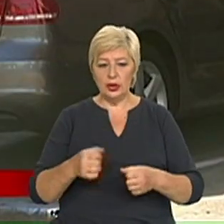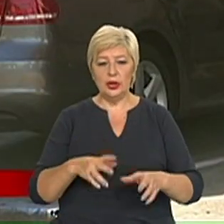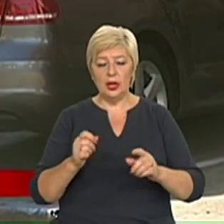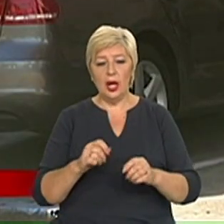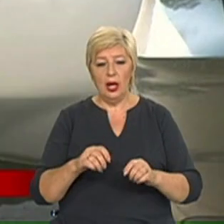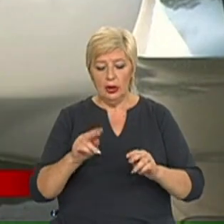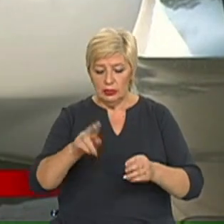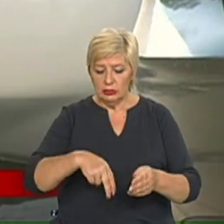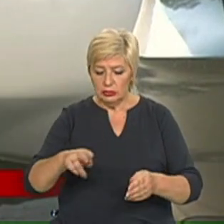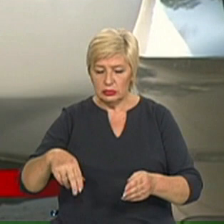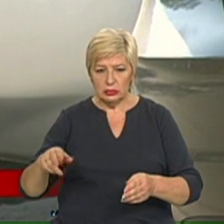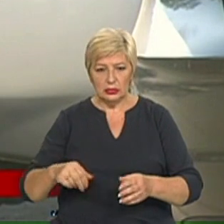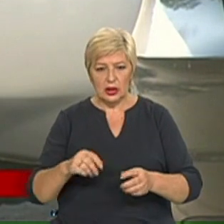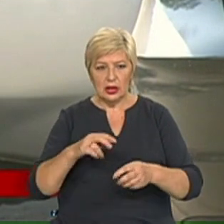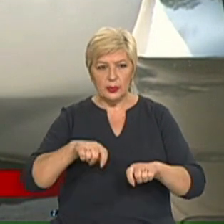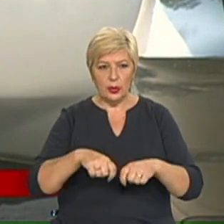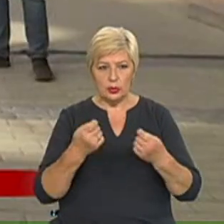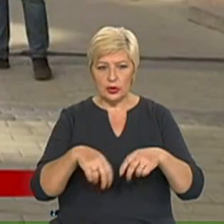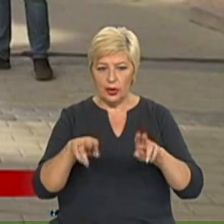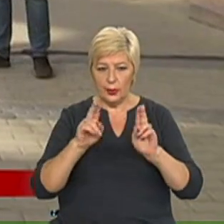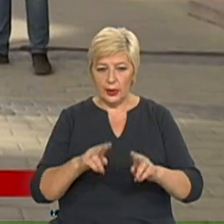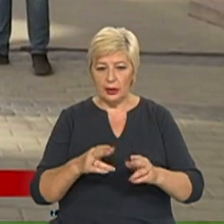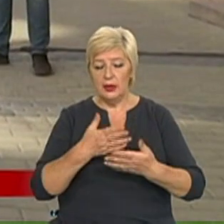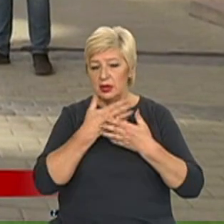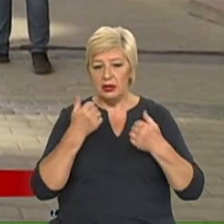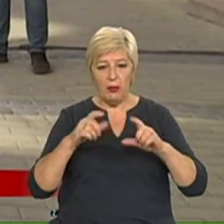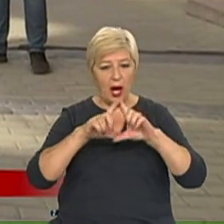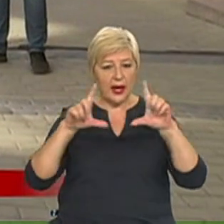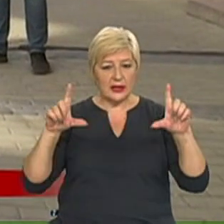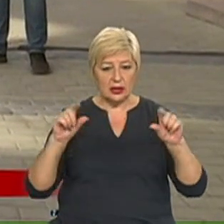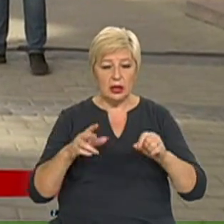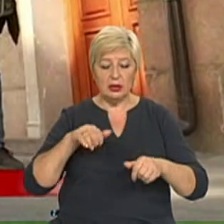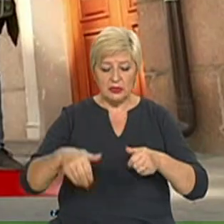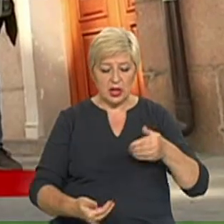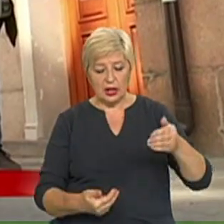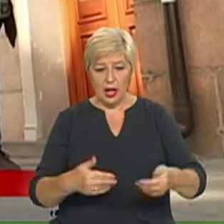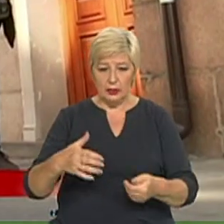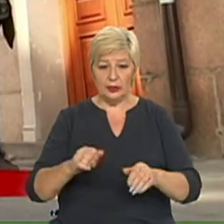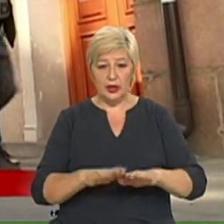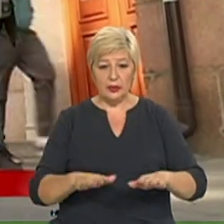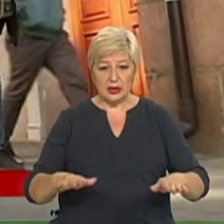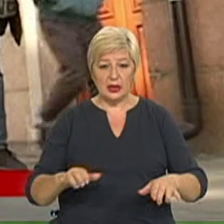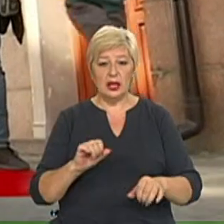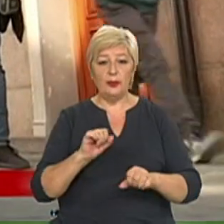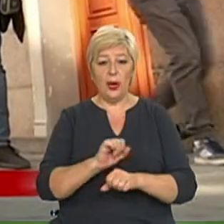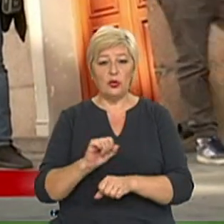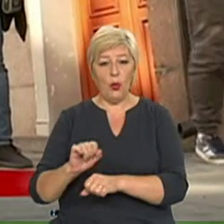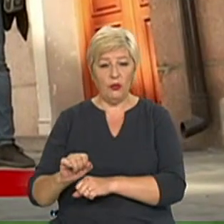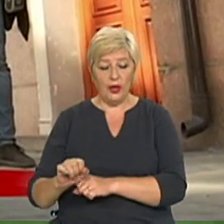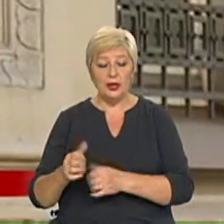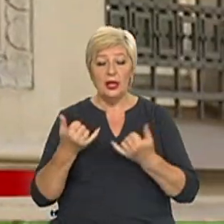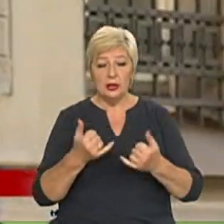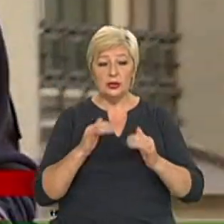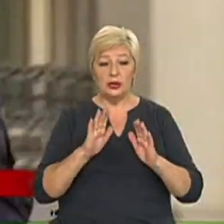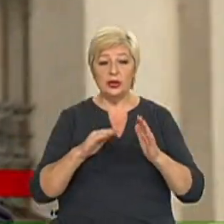з порушенням правил дорожнього руху розміткою, відсутністю знаків і ямами на місцях для паркування. Сьогодні тільки